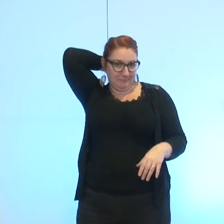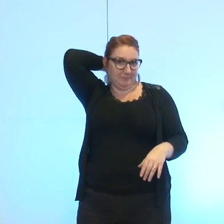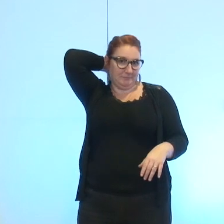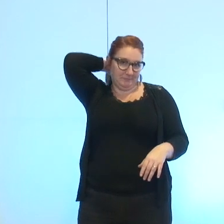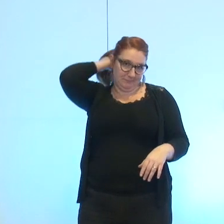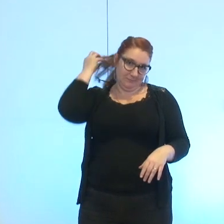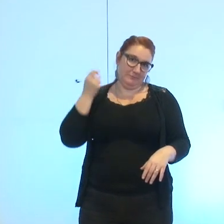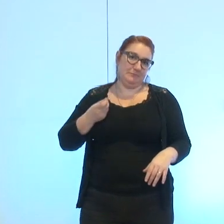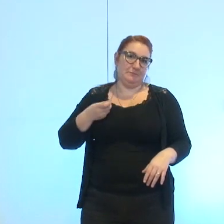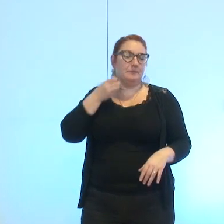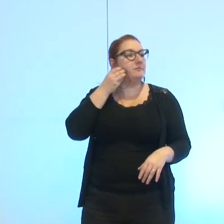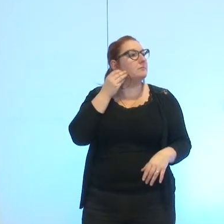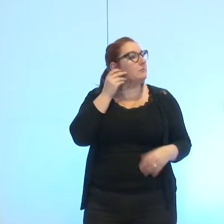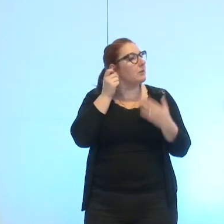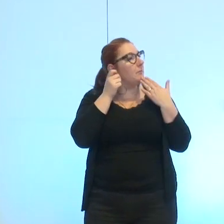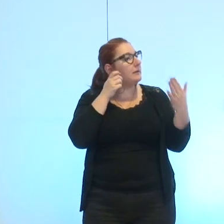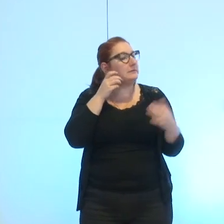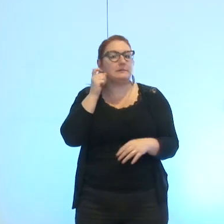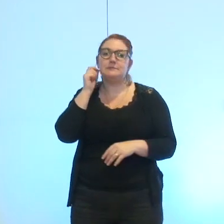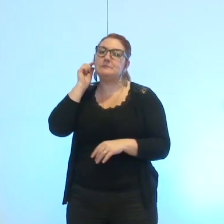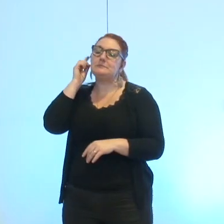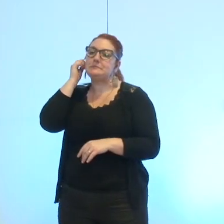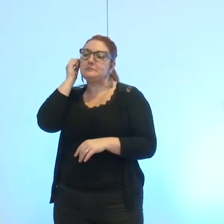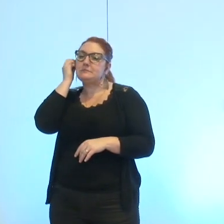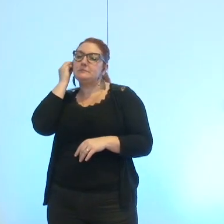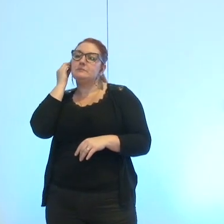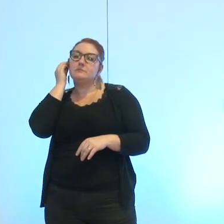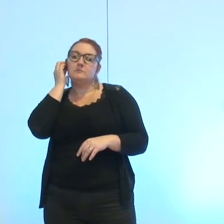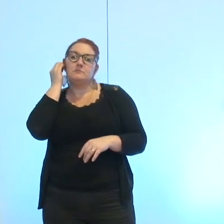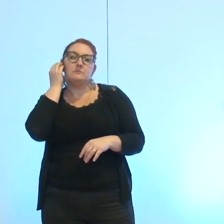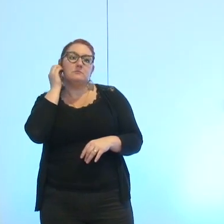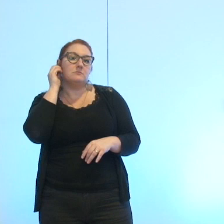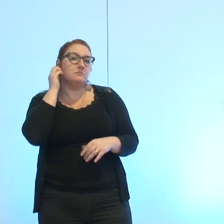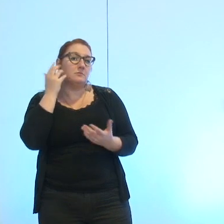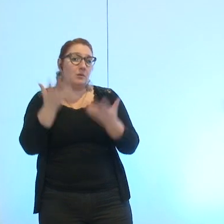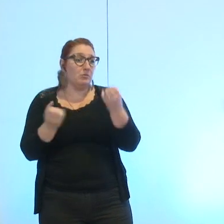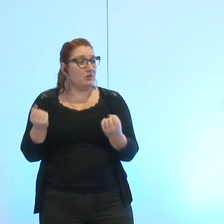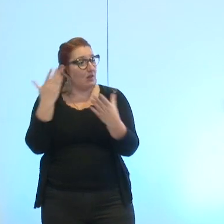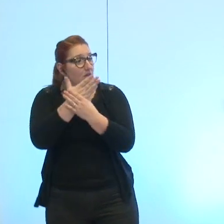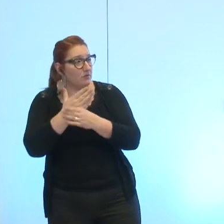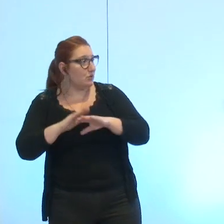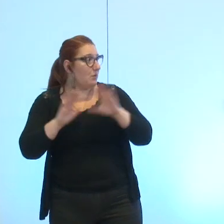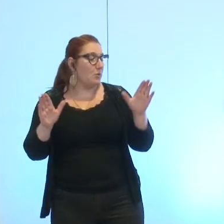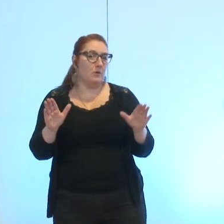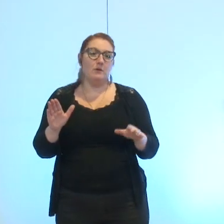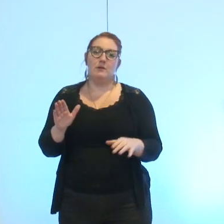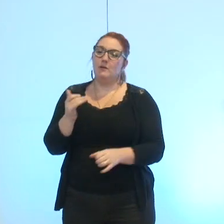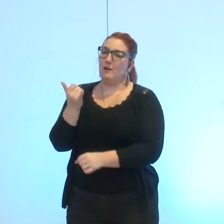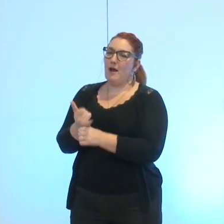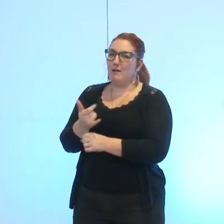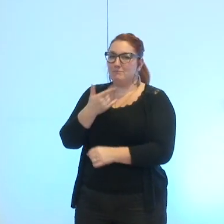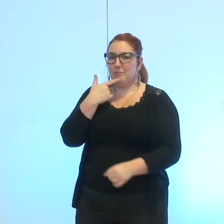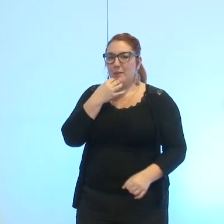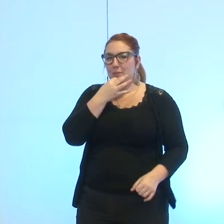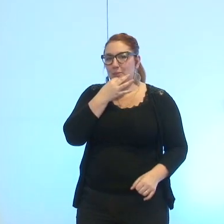merci merci euh peut-être s'il n'y a plus d'intervention ah je parlé